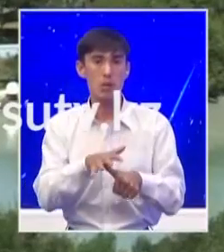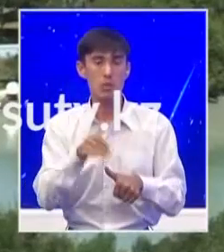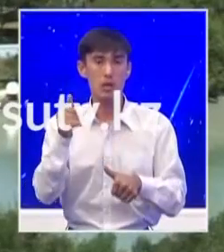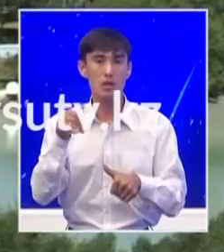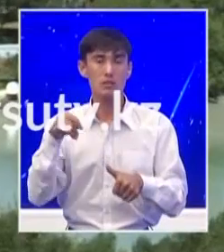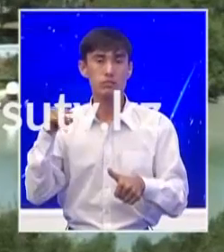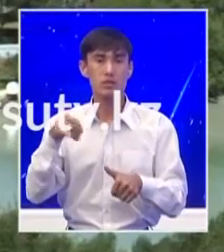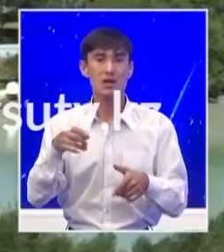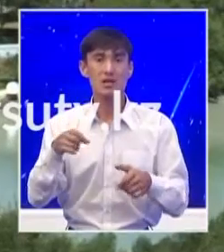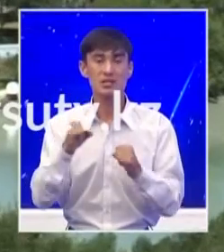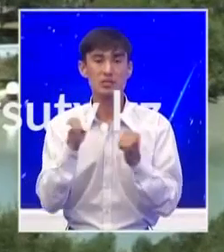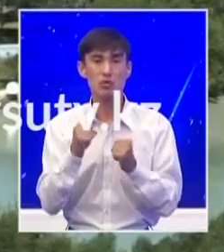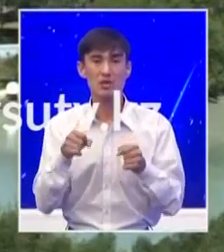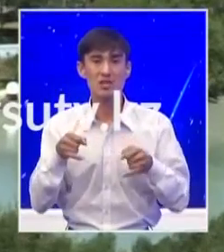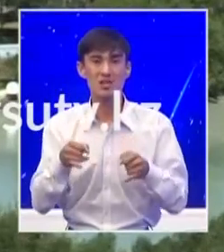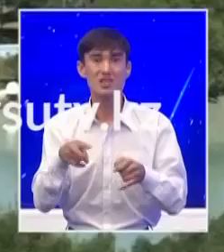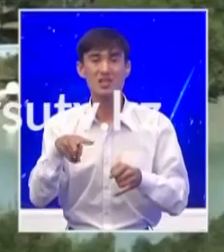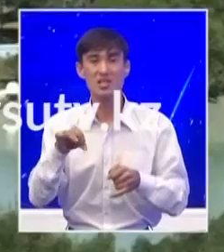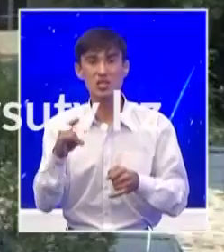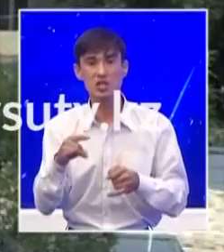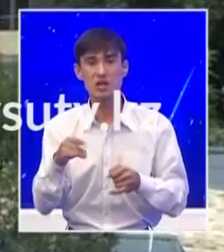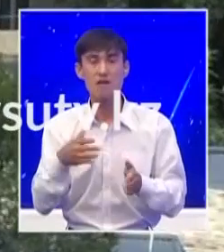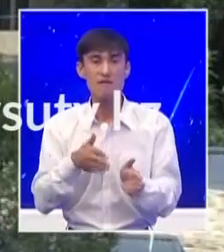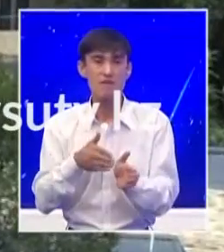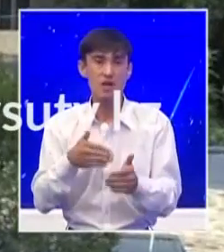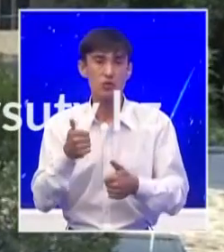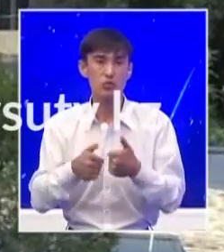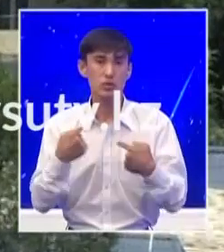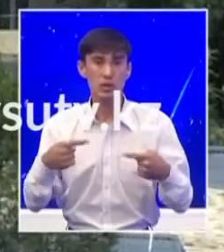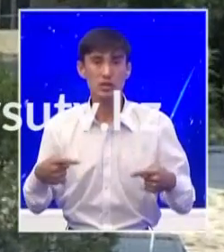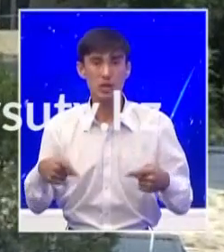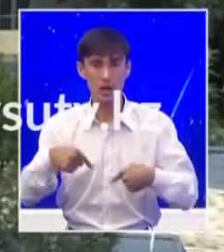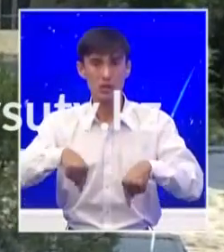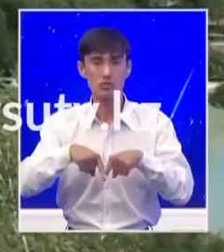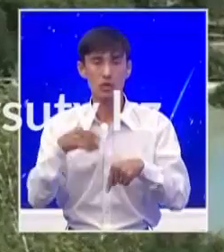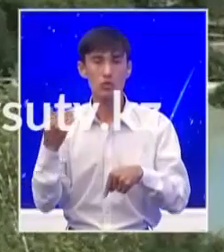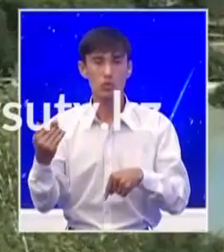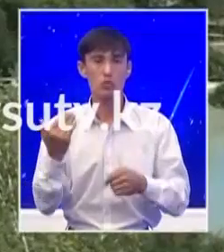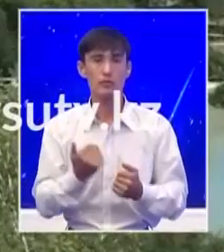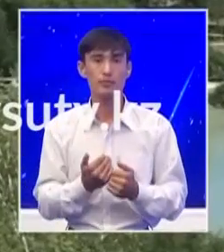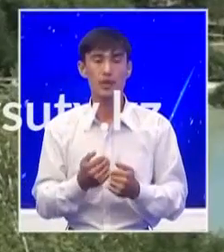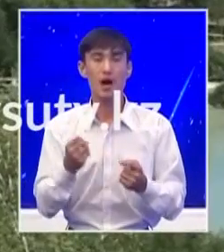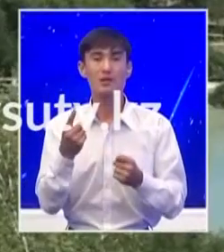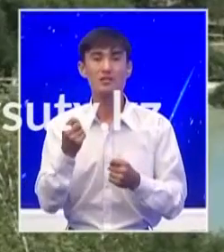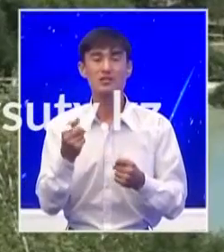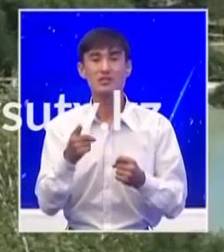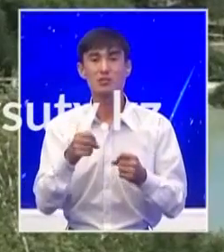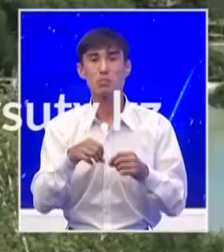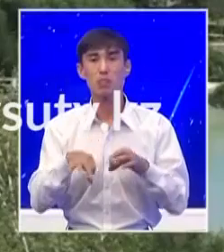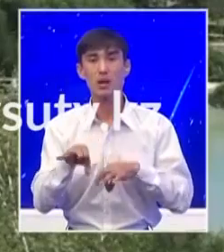лыжи, потом, если велотур какой-нибудь, пеший тур, все будет организовываться оттуда. И потом один из проектов у нас в